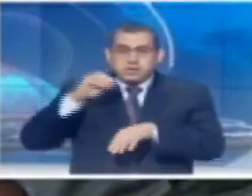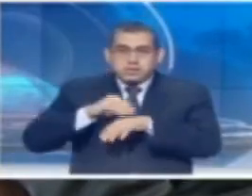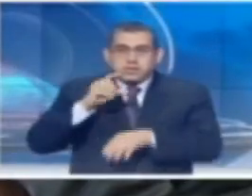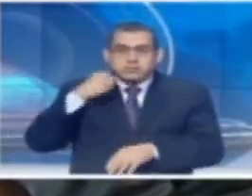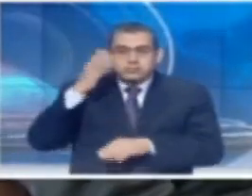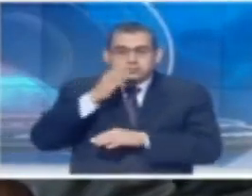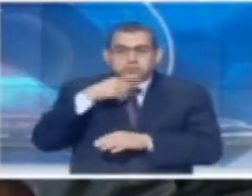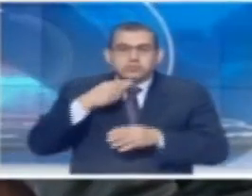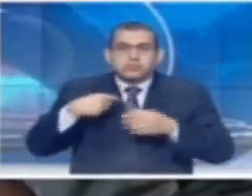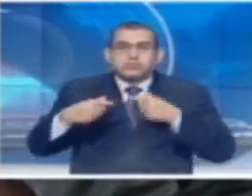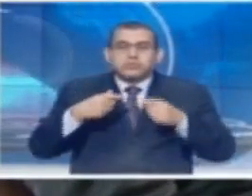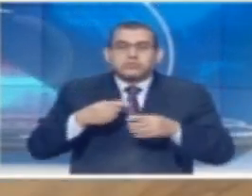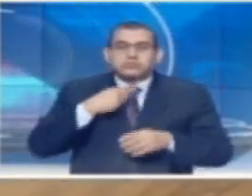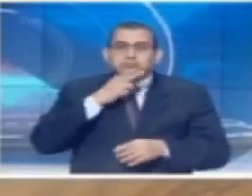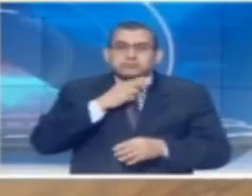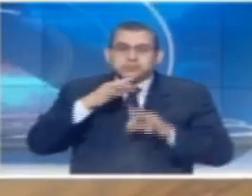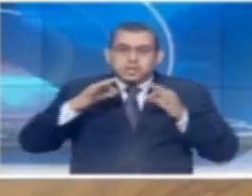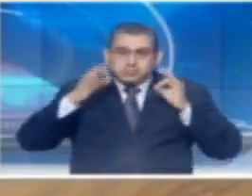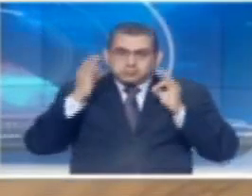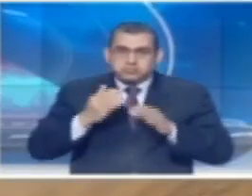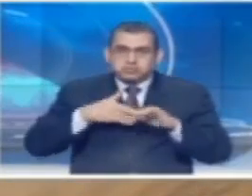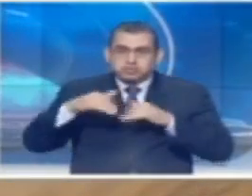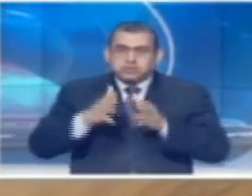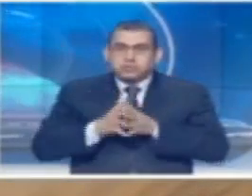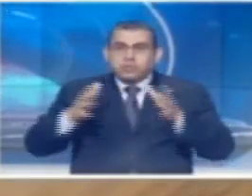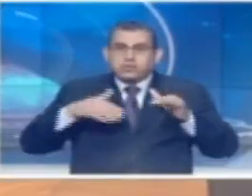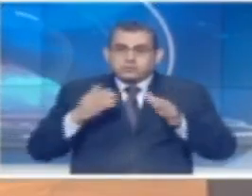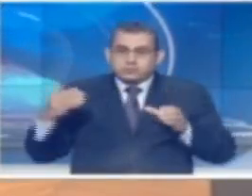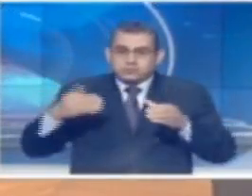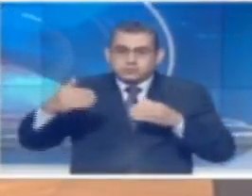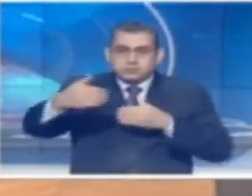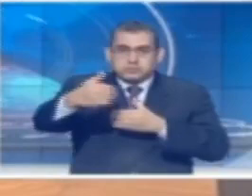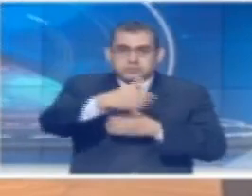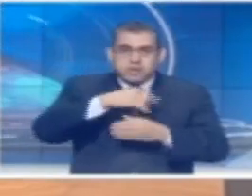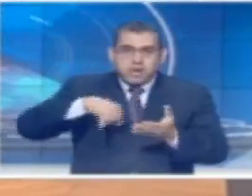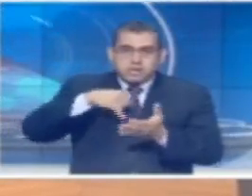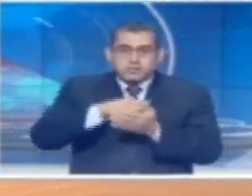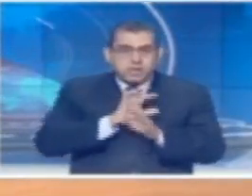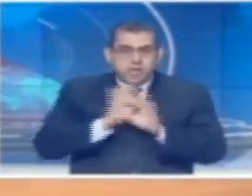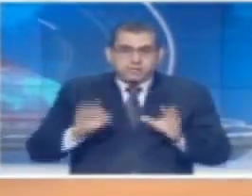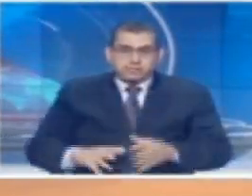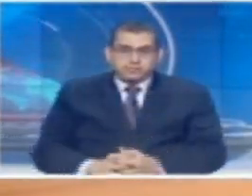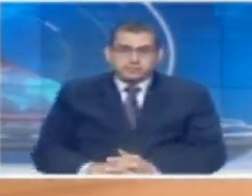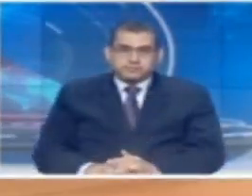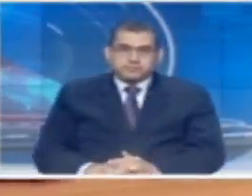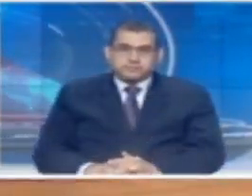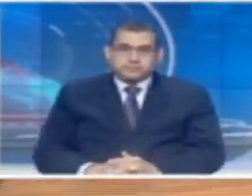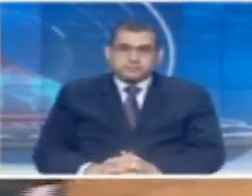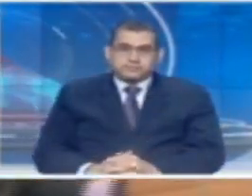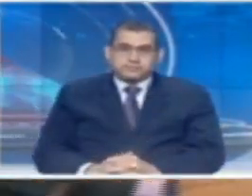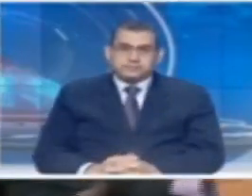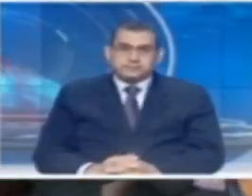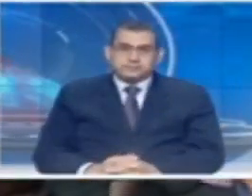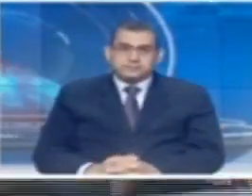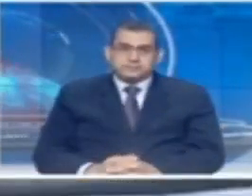أرقى التصميمات الهندسية وأكبر توسعة ممكنة لجميع المداخل المؤدية إليها من كل الاتجاهات.